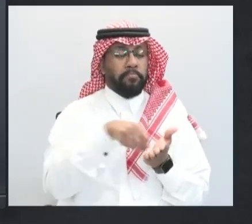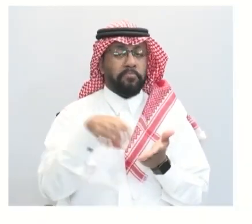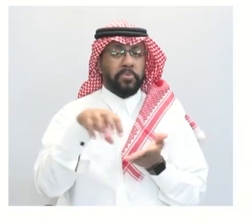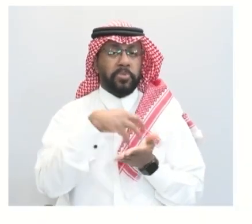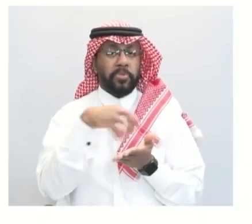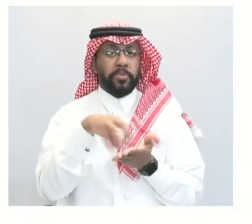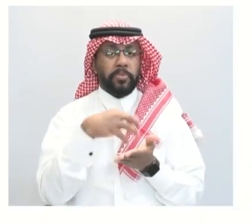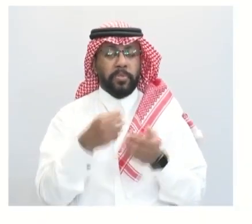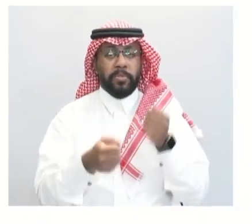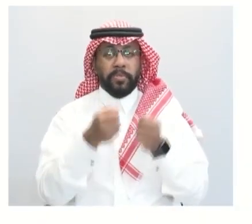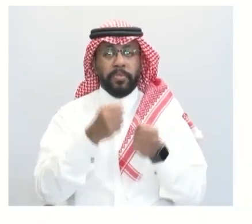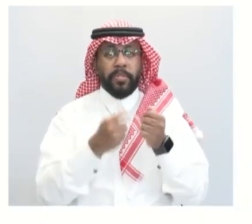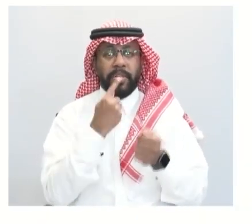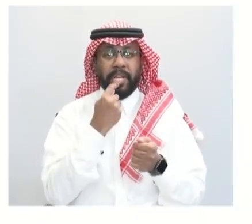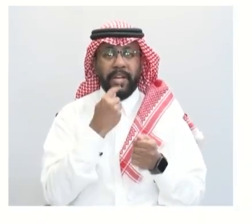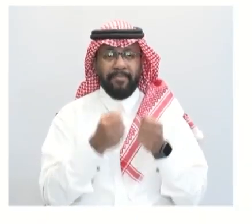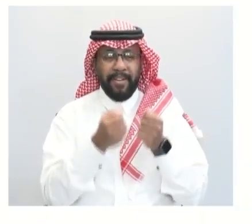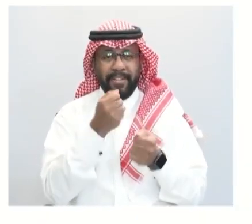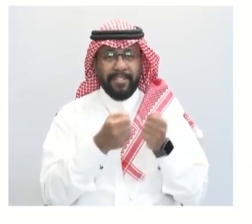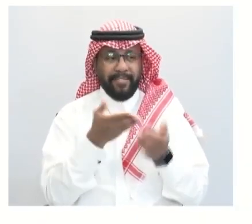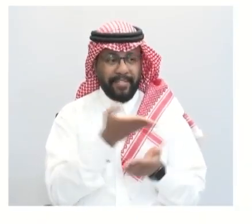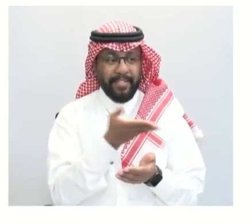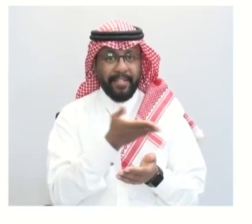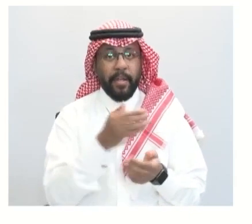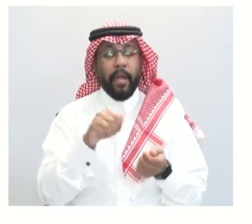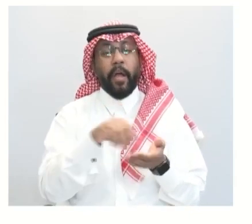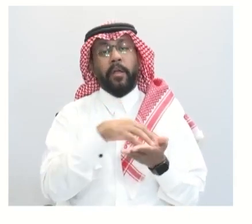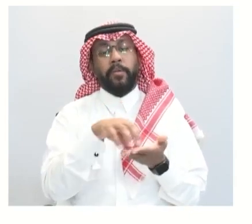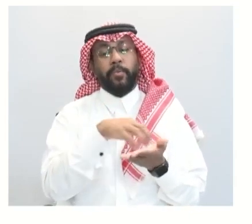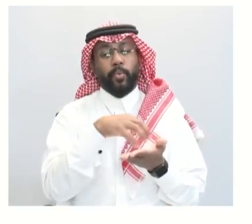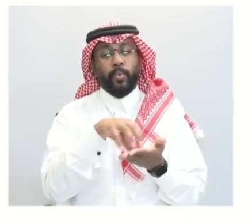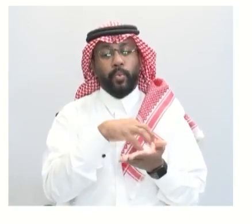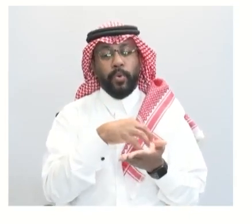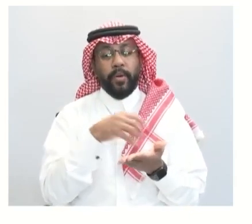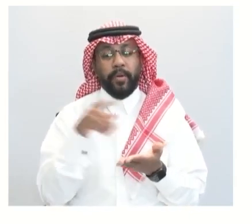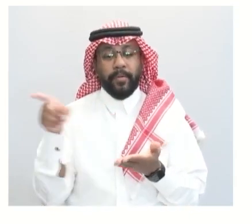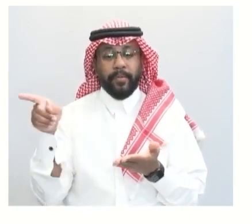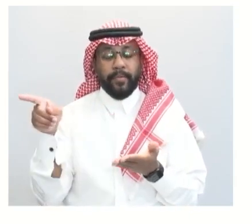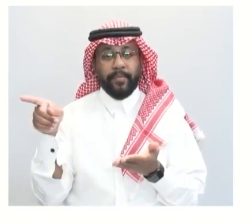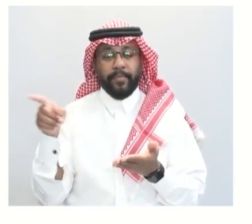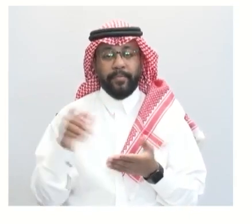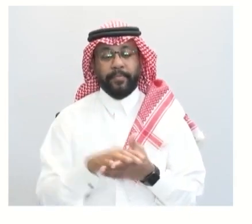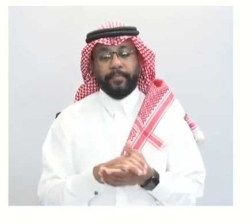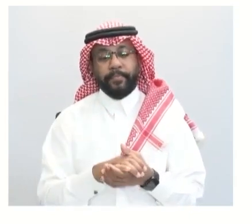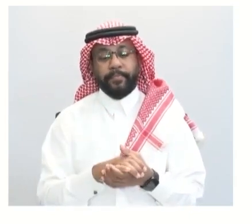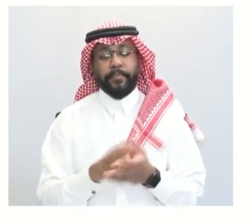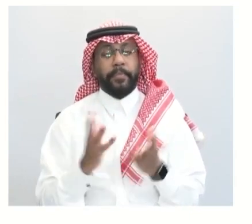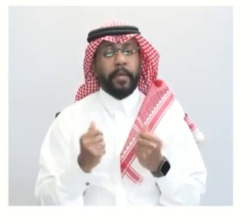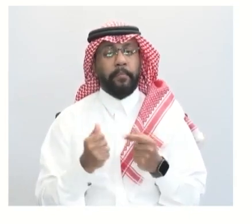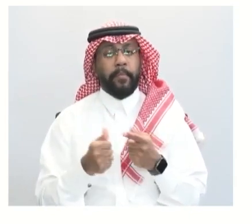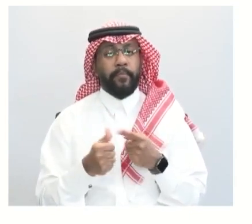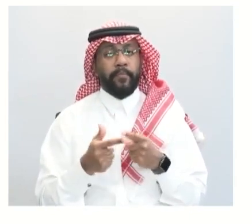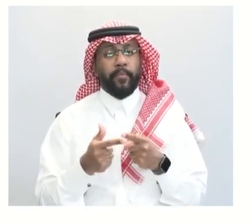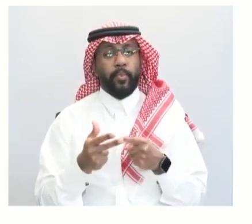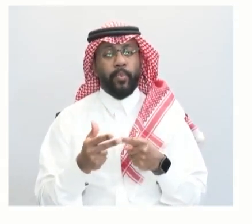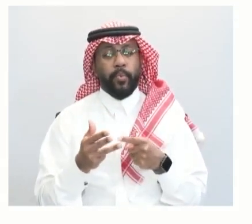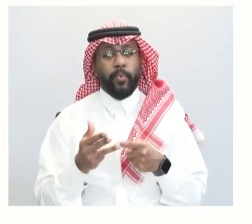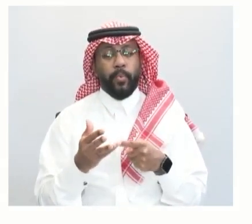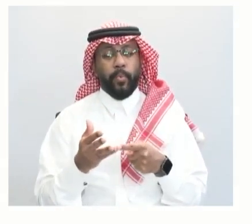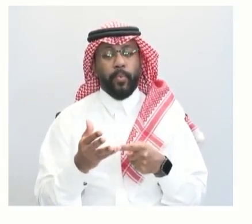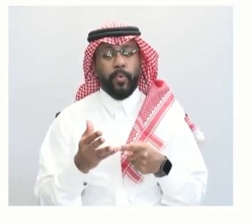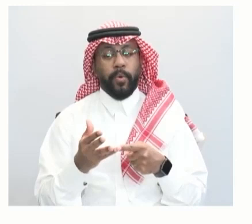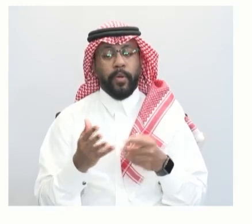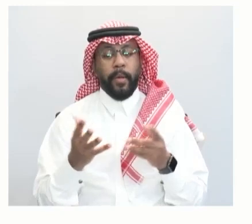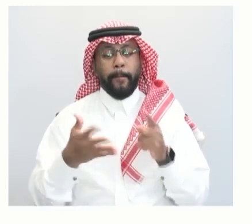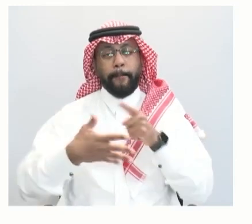طيب دعونا الان يوجد مجموعه قيمه هذه النقود التي تظهر امامنا نلاحظ ان بعد